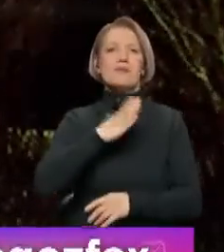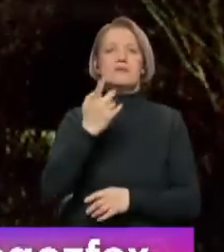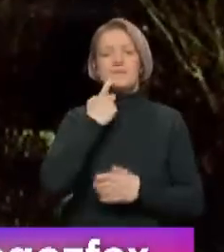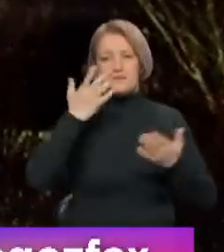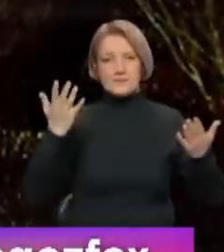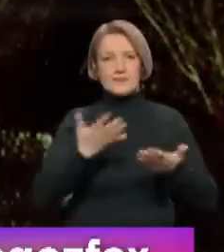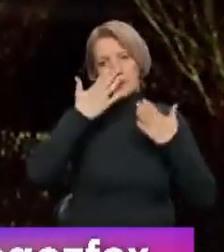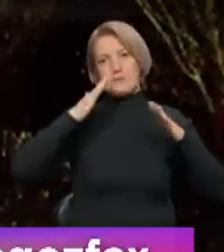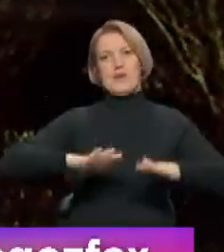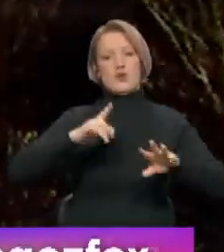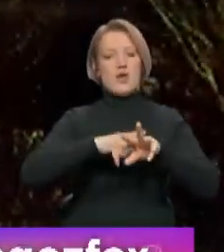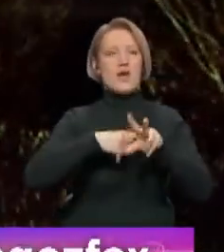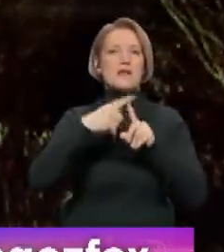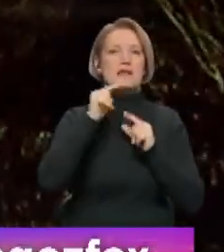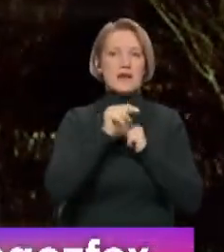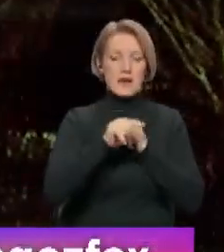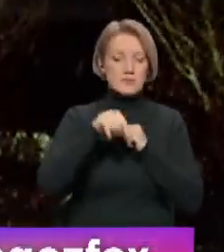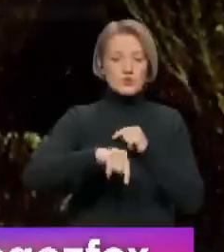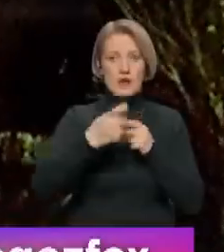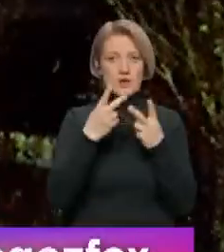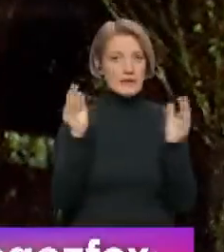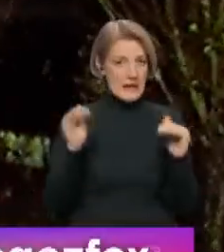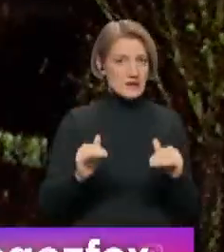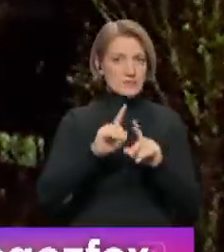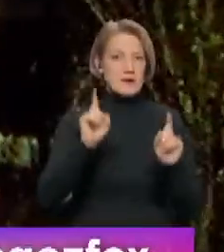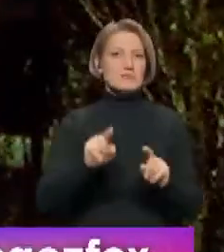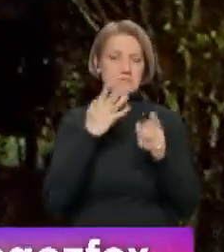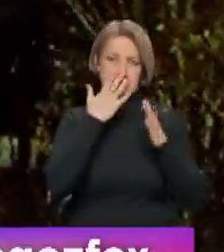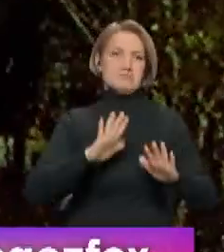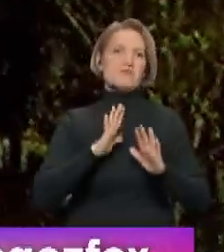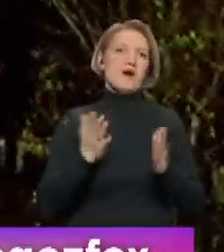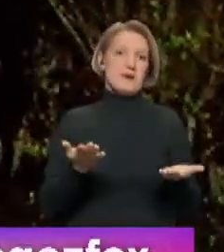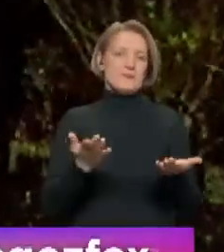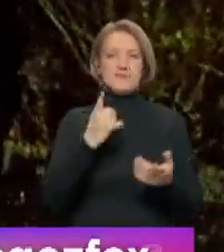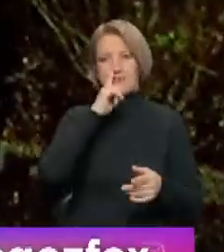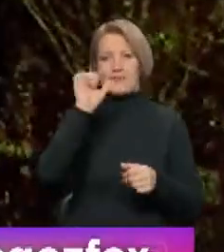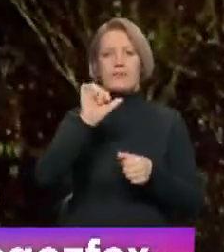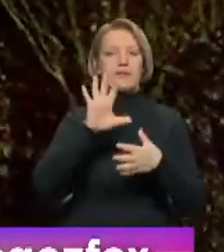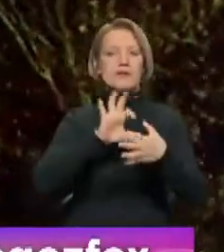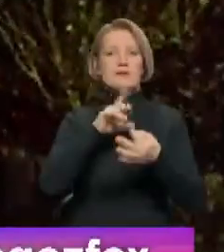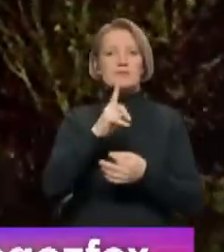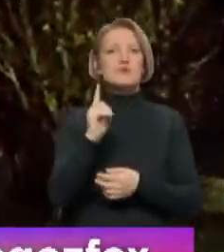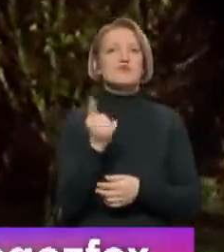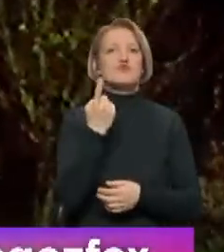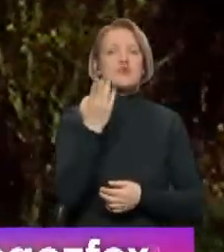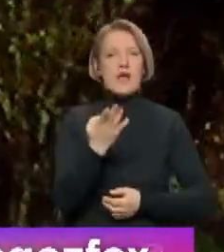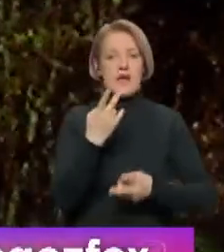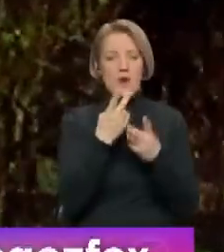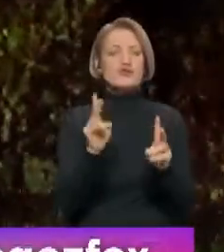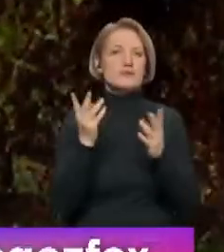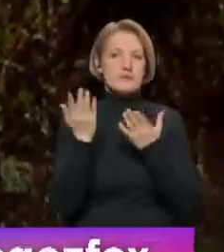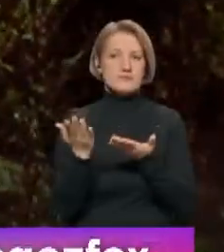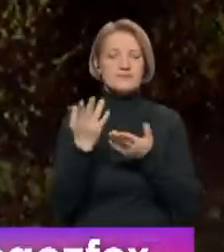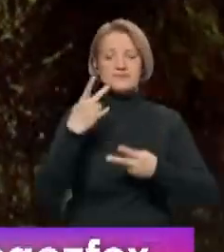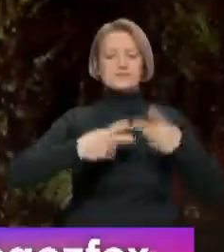senelerdir bekliyorlar Bugün o açıklama gelir mi beklentisi var Sonra doğalgazla ilgili bir müjde açıklaması